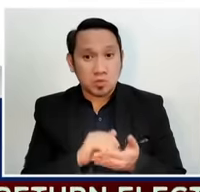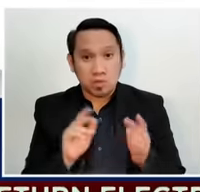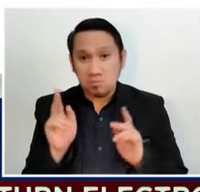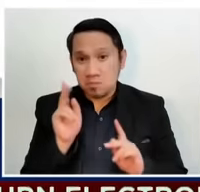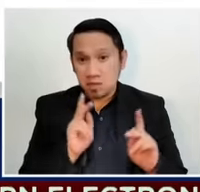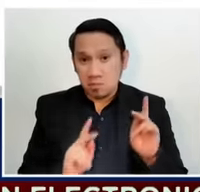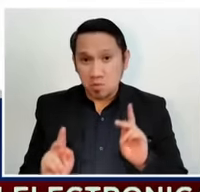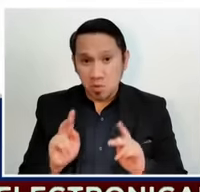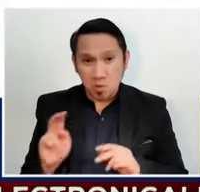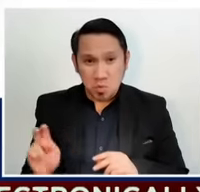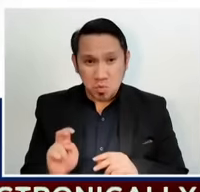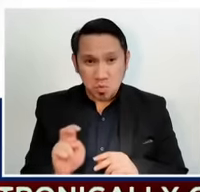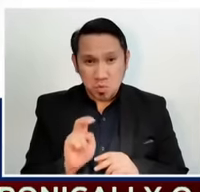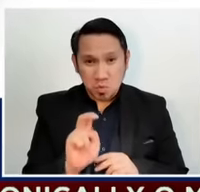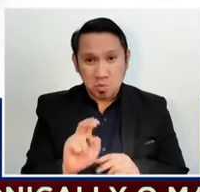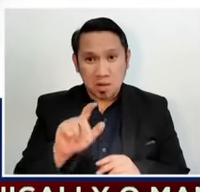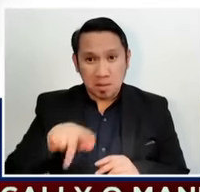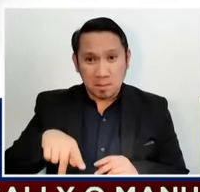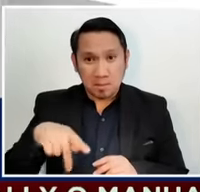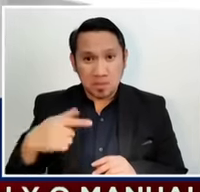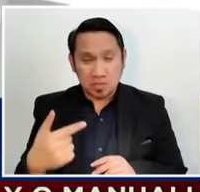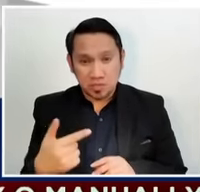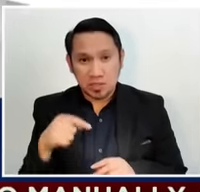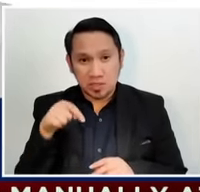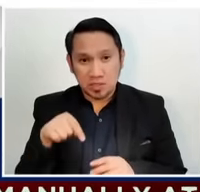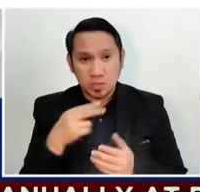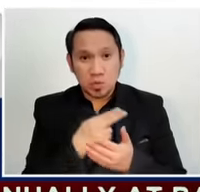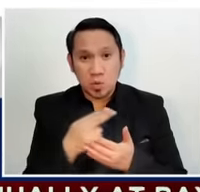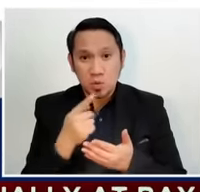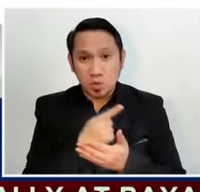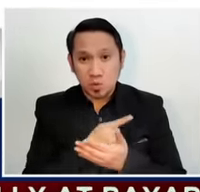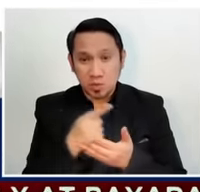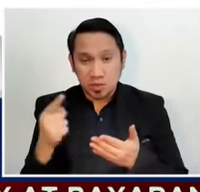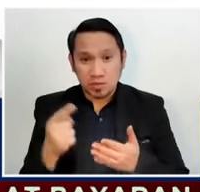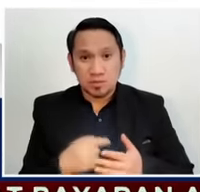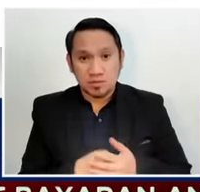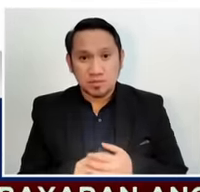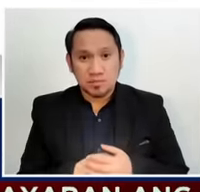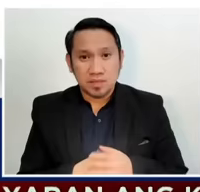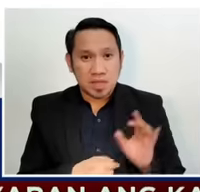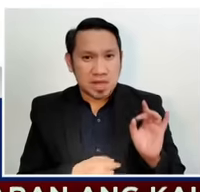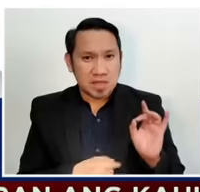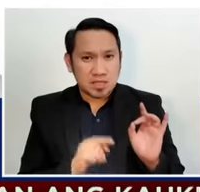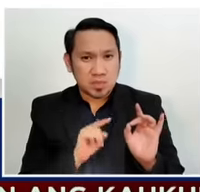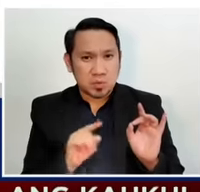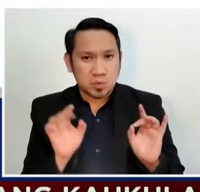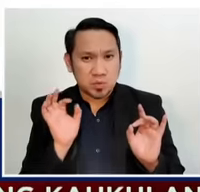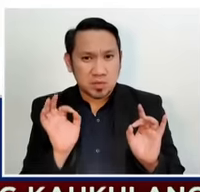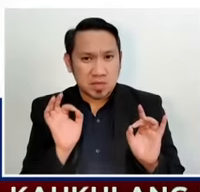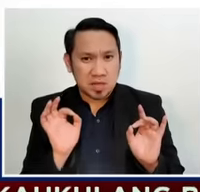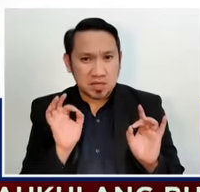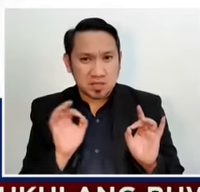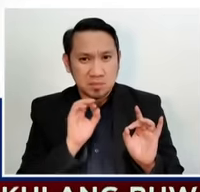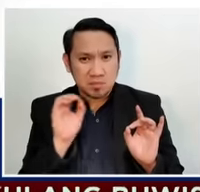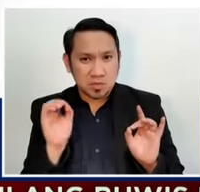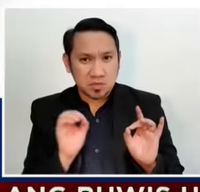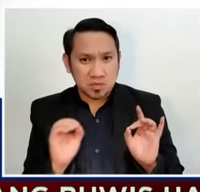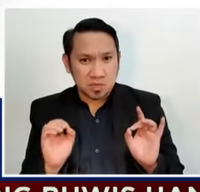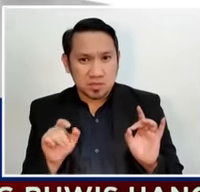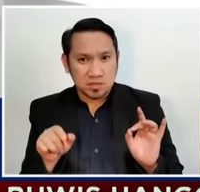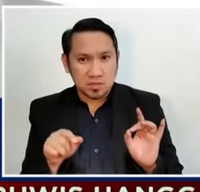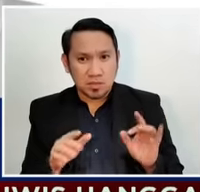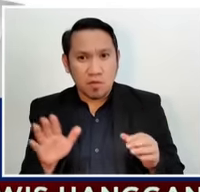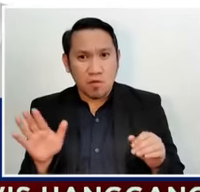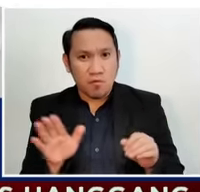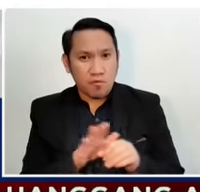turistang dadagsa sa Puerto Galera ngayong Holy Week break. 80-90% ng resorts on white list ay full house na. Mga